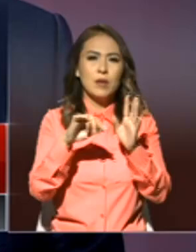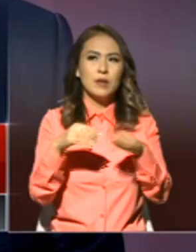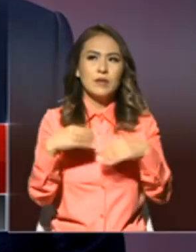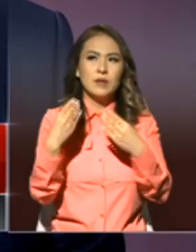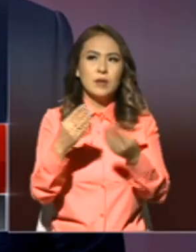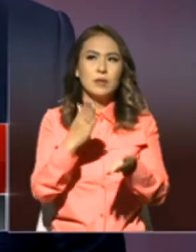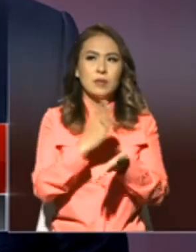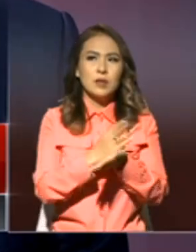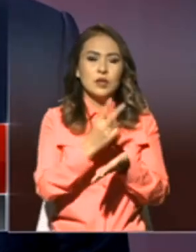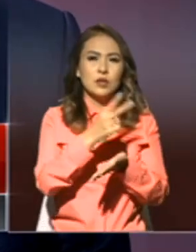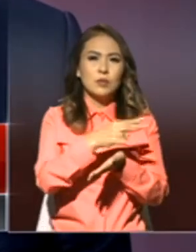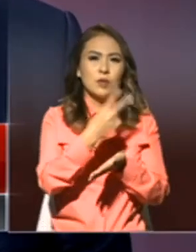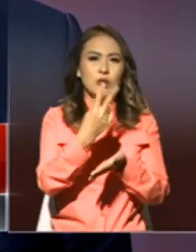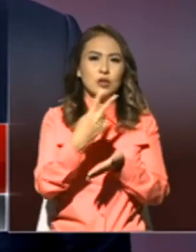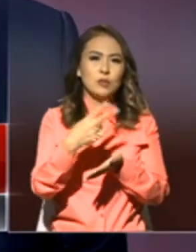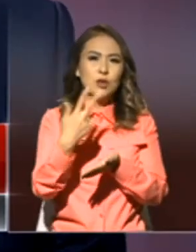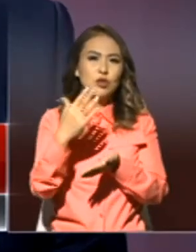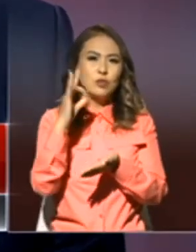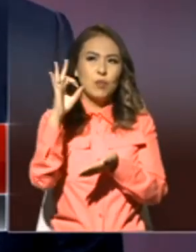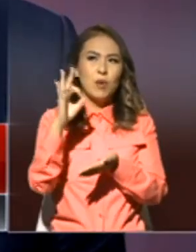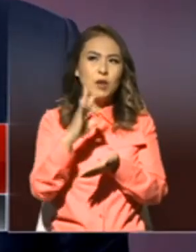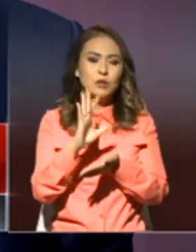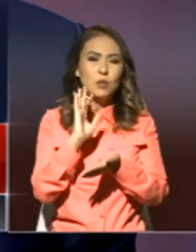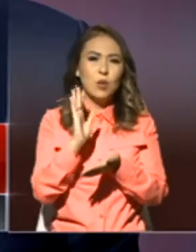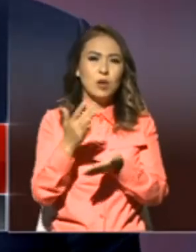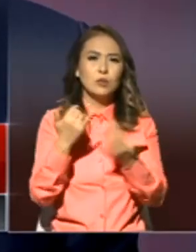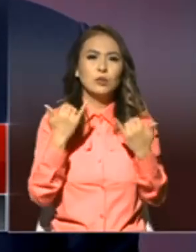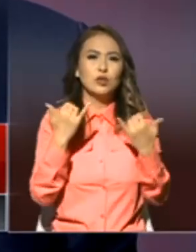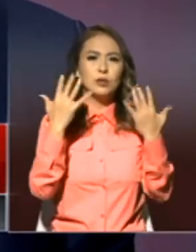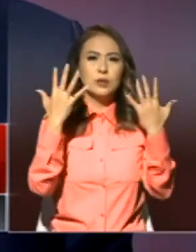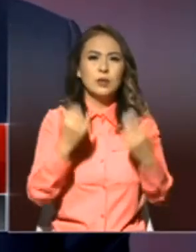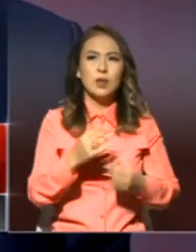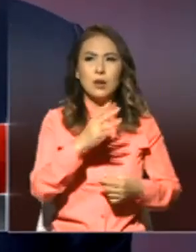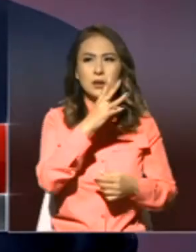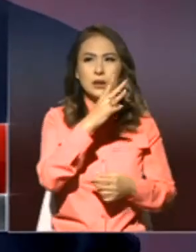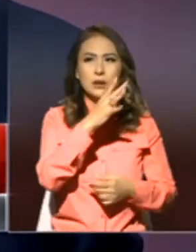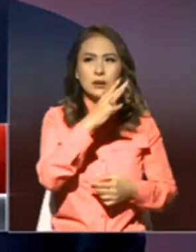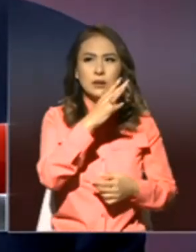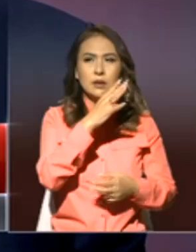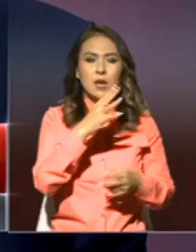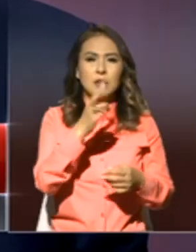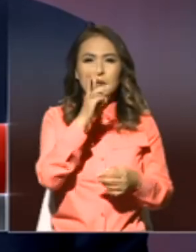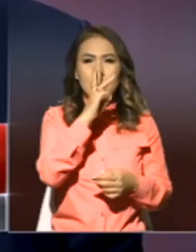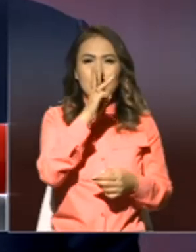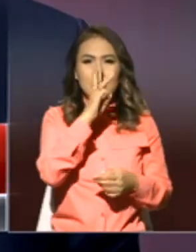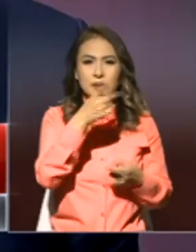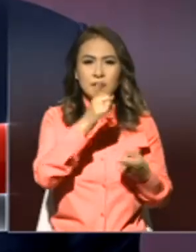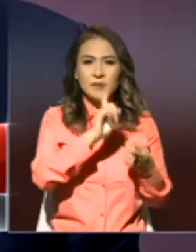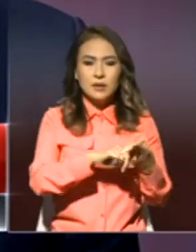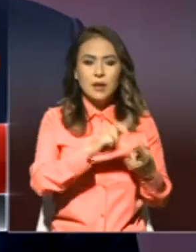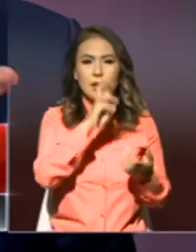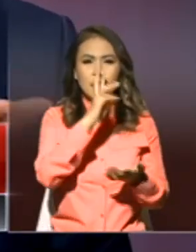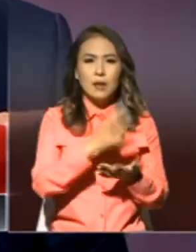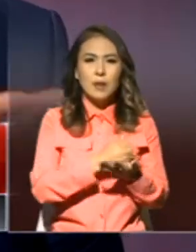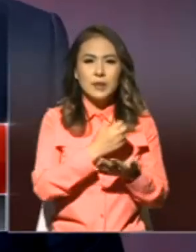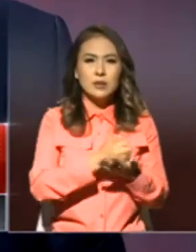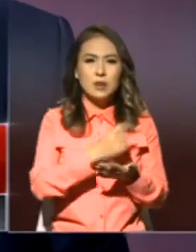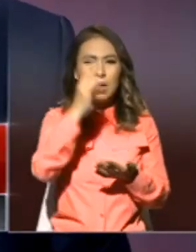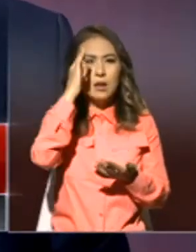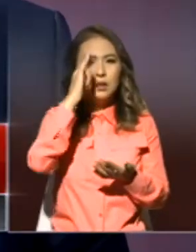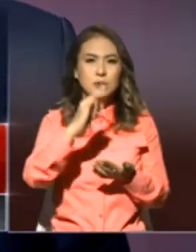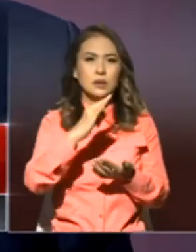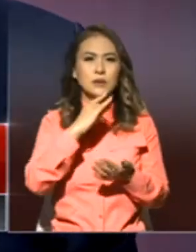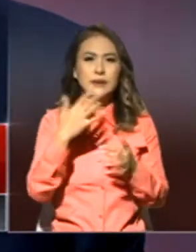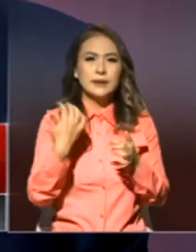көріп тұрсыз 22-23% кетіп қалады. Оны бүгінгі таңдағы мынау жалақы деңгейімен жалпы табыс Қазақстан Республикасының орташа